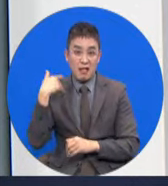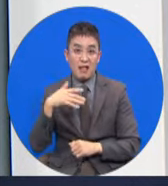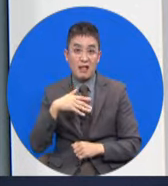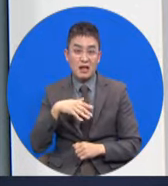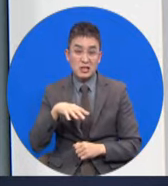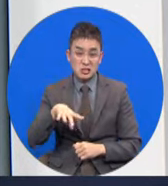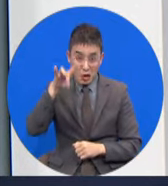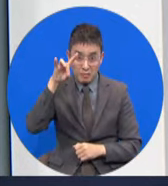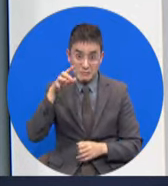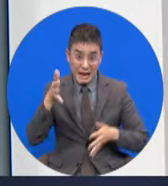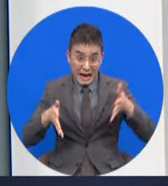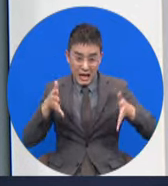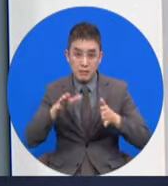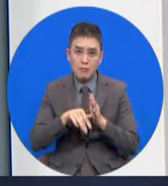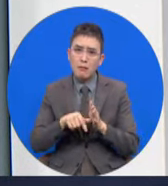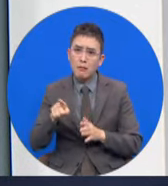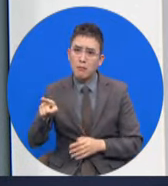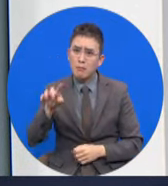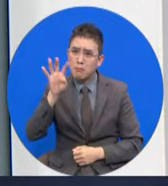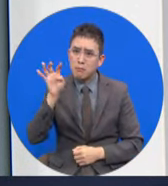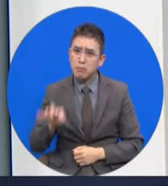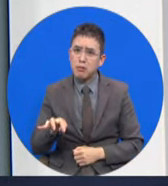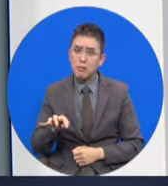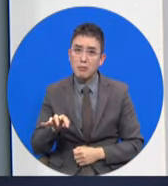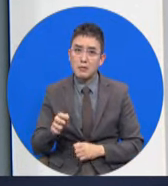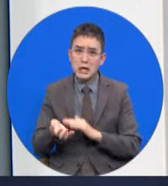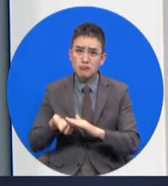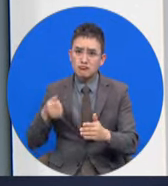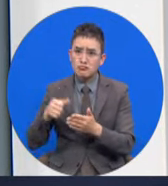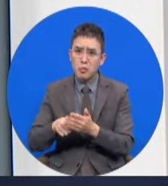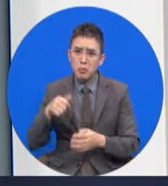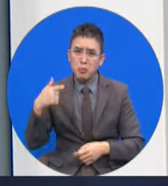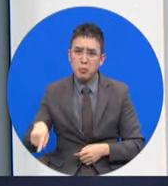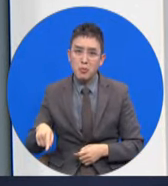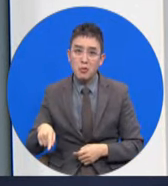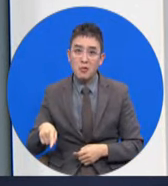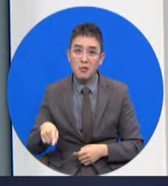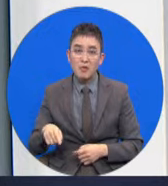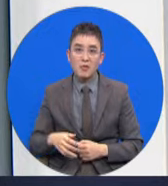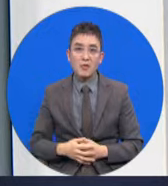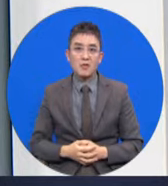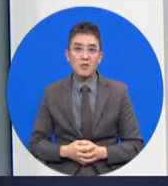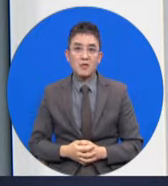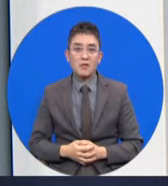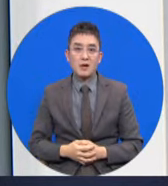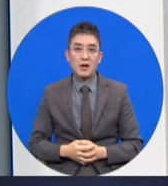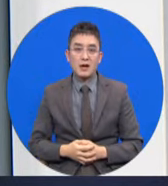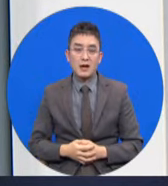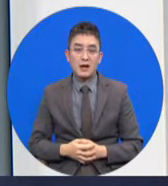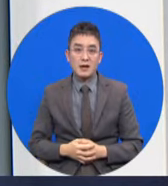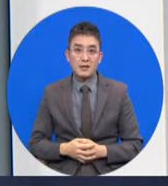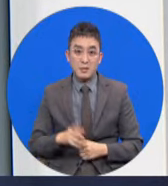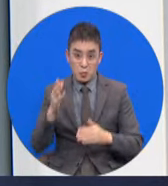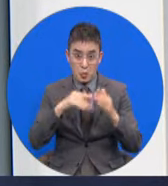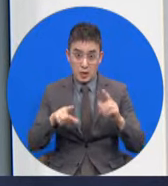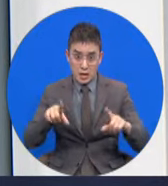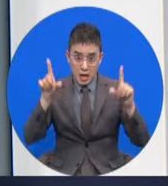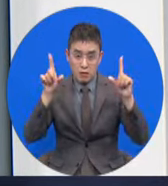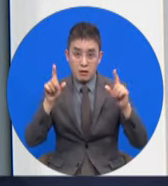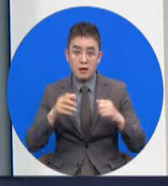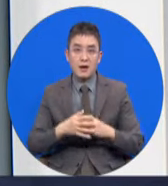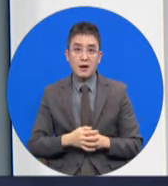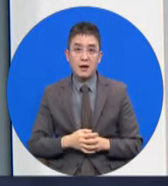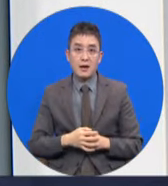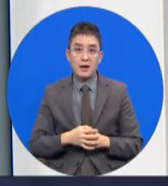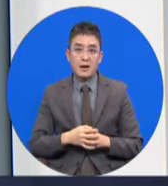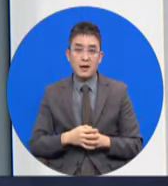계셨던 거거든요. 왜? 우리는 매일 본 선거 날 아침 6시부터 저녁 6시께 투표하는 게 워낙 익숙해 있었기 때문에 또 사전 투표를 내가 어디 가서 할